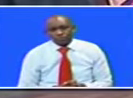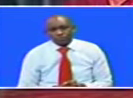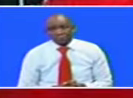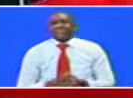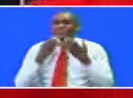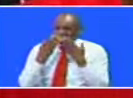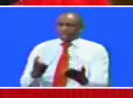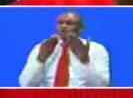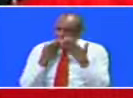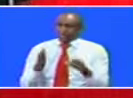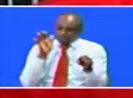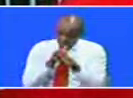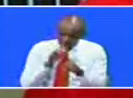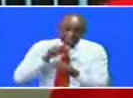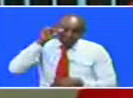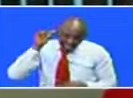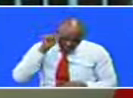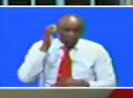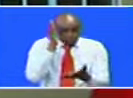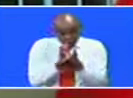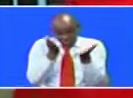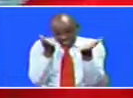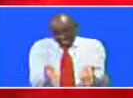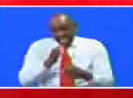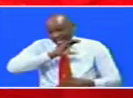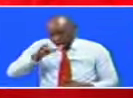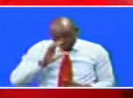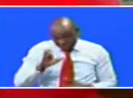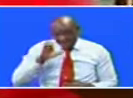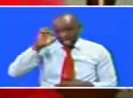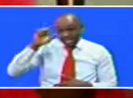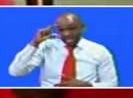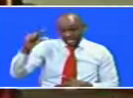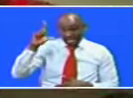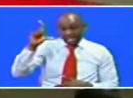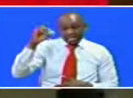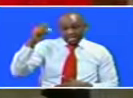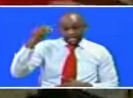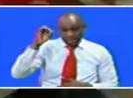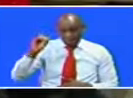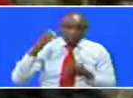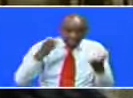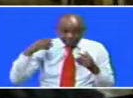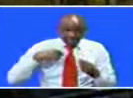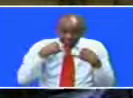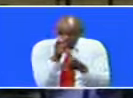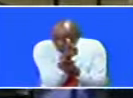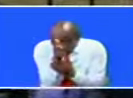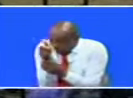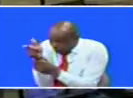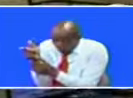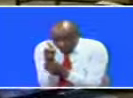Shukran Manzu hapo studioni, na kwa kweli hapa katika kaunti ya Elgeyo Marakwet pigaji picha wangu labda akiweza kunasa baadhi ya picha